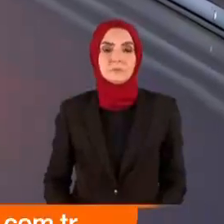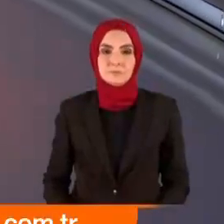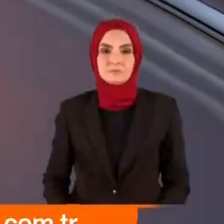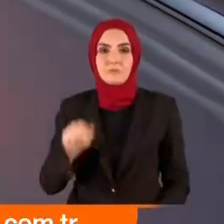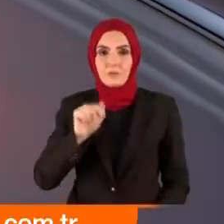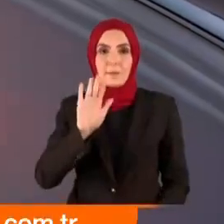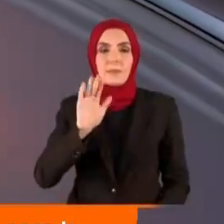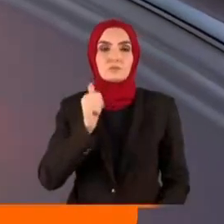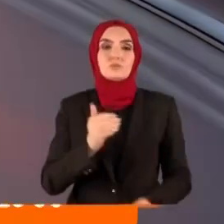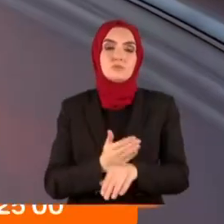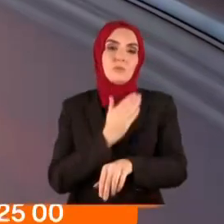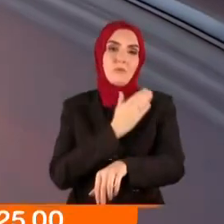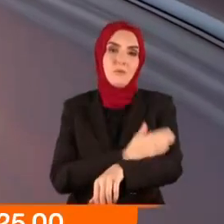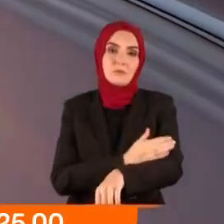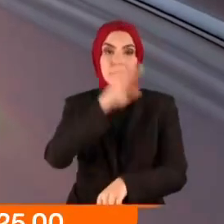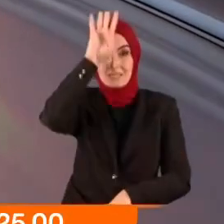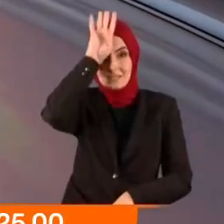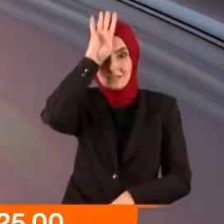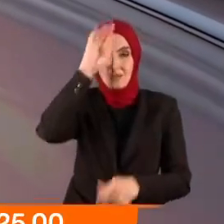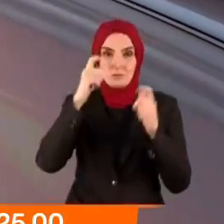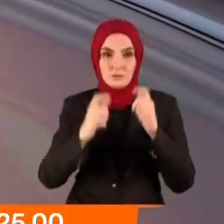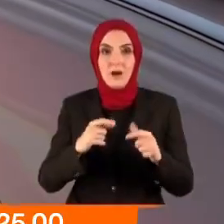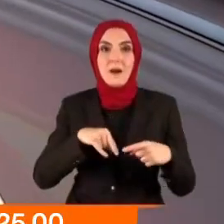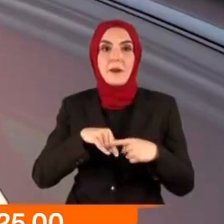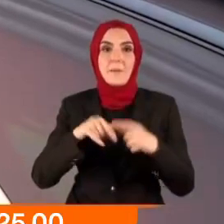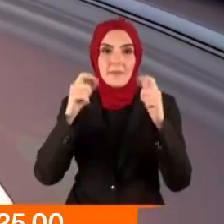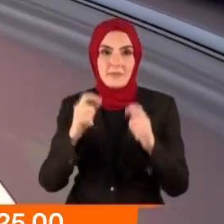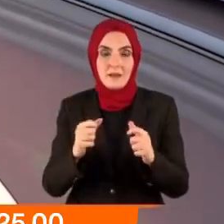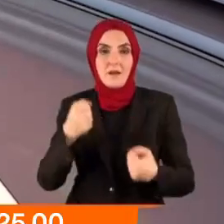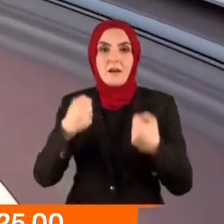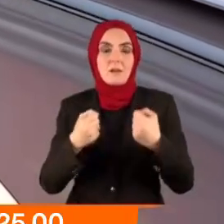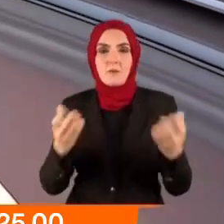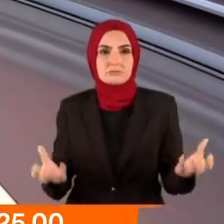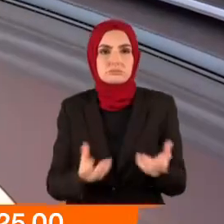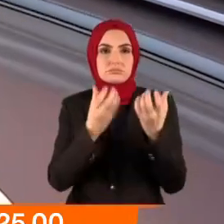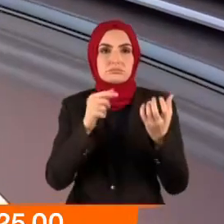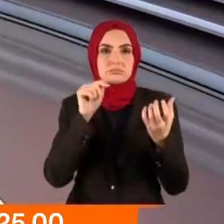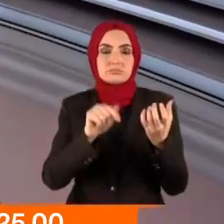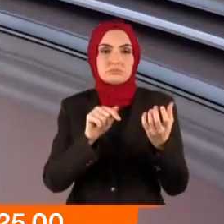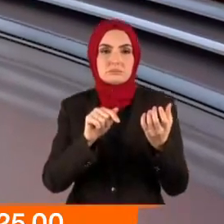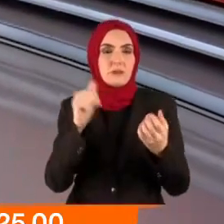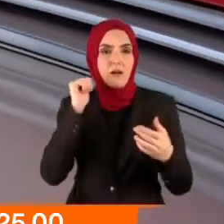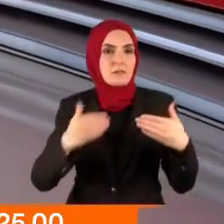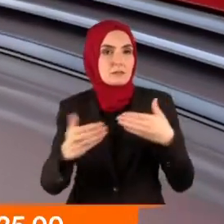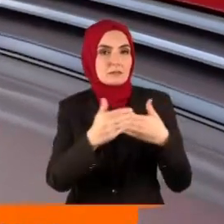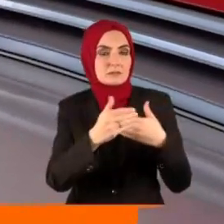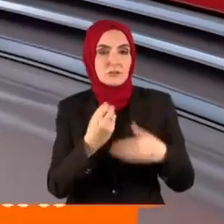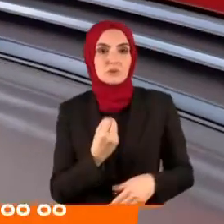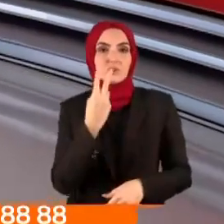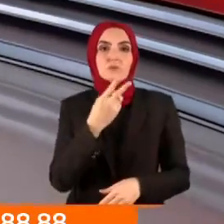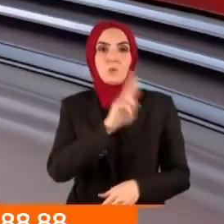Bundan 5 gün önceydi İstanbul Haramidere'deki otomobil yangının perde arkasından çifte infaz çıkmıştı. Polis